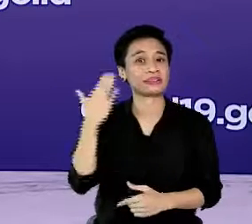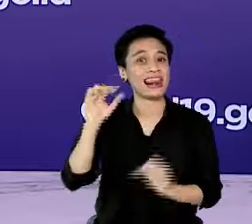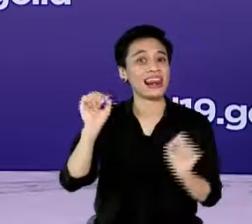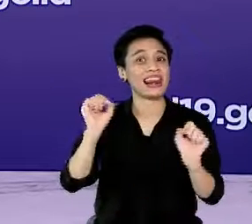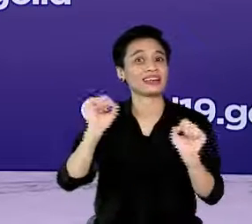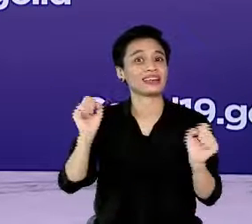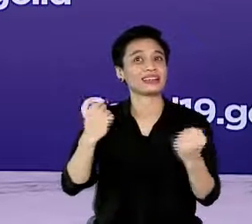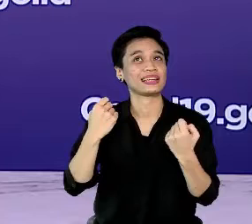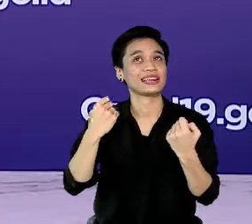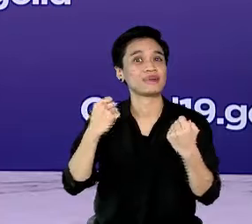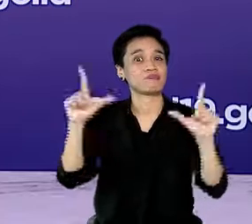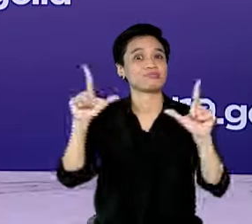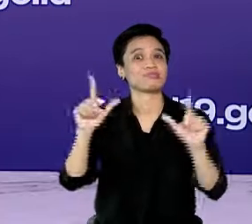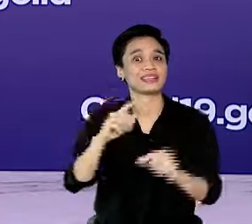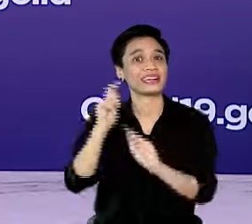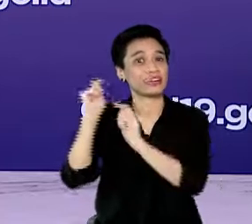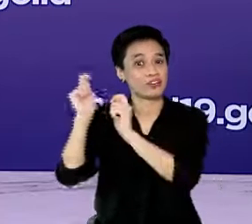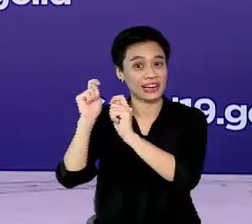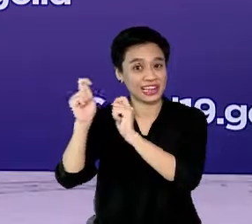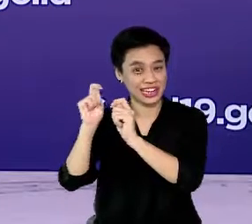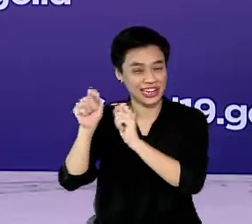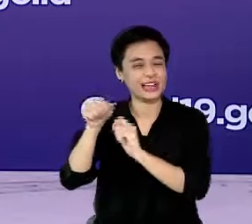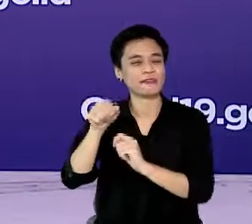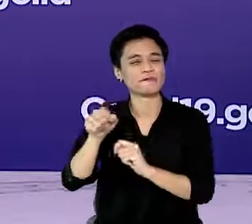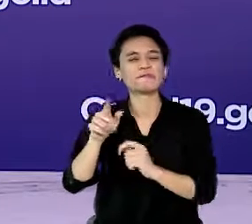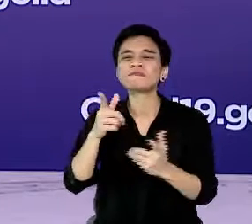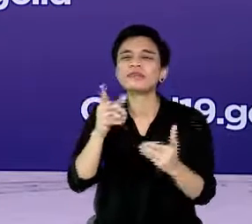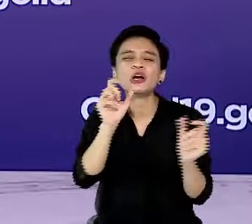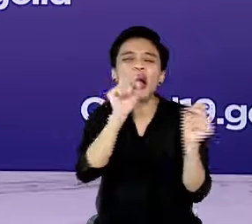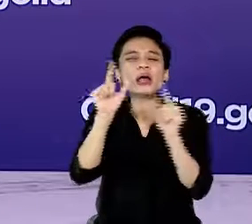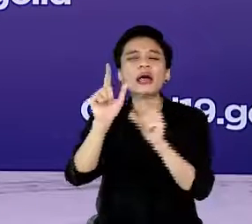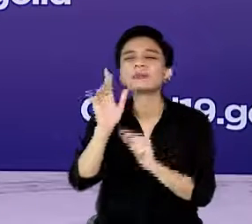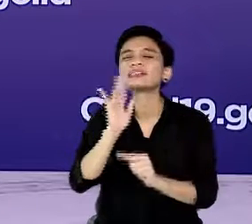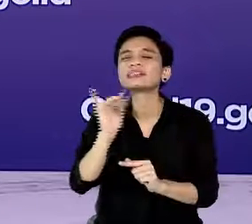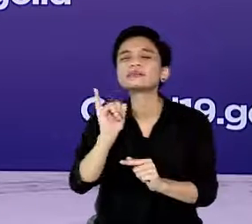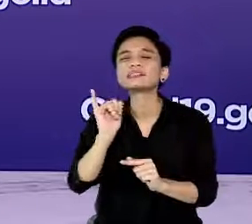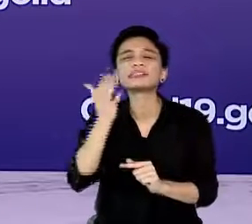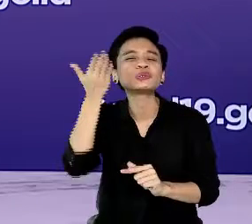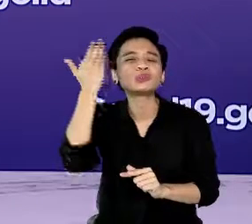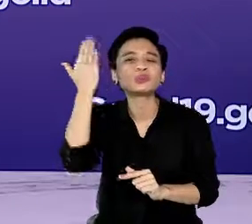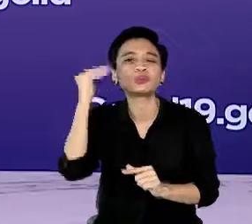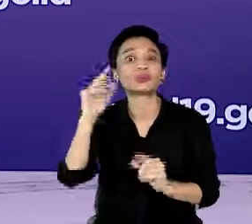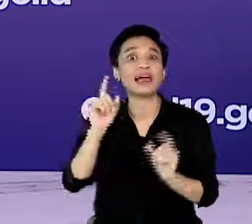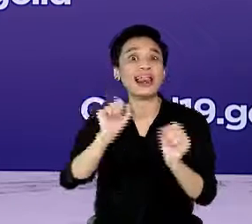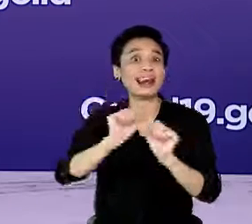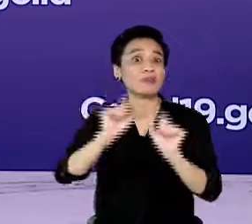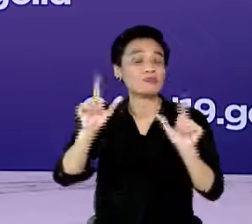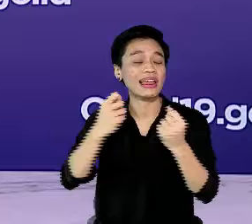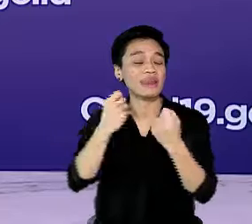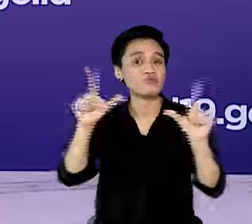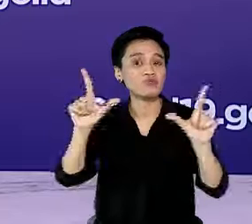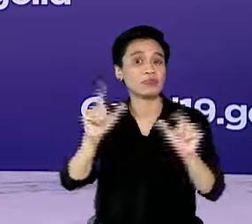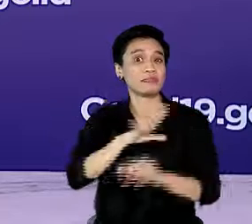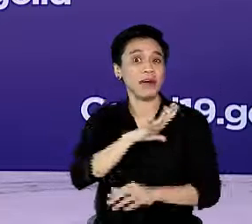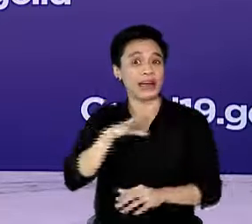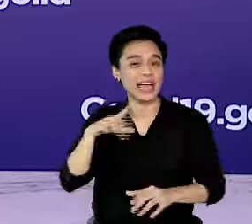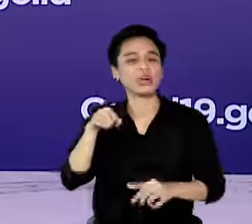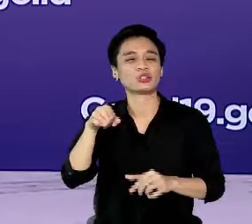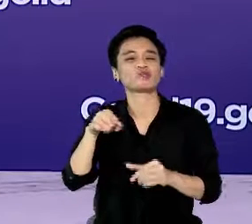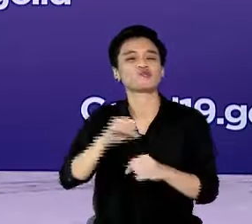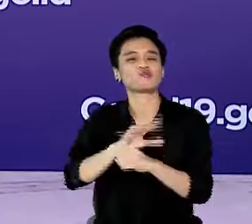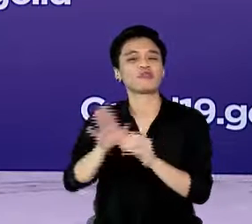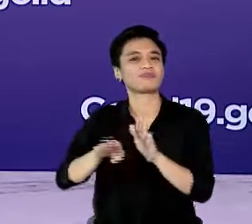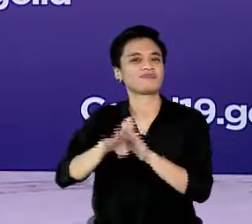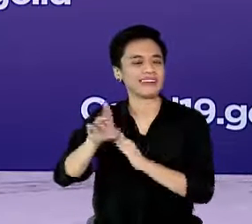karena polanya sama dengan kejadian-kejadian seperti di tahun lalu pada saat libur panjang perlu diketahui bahwa